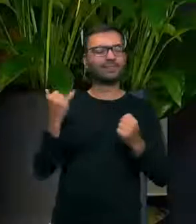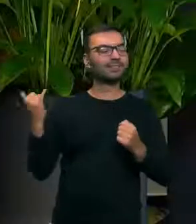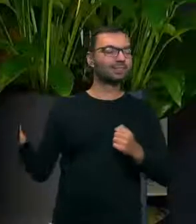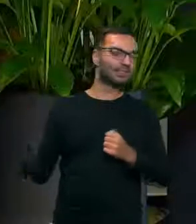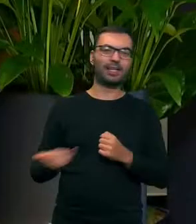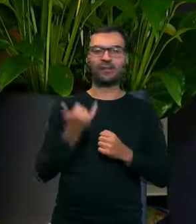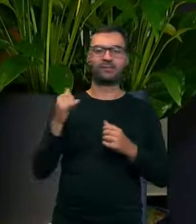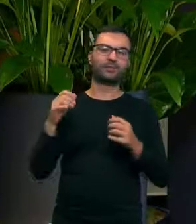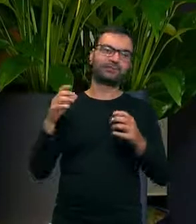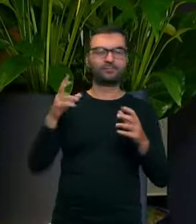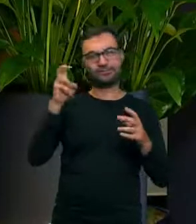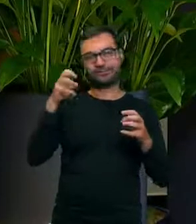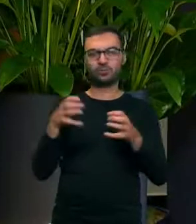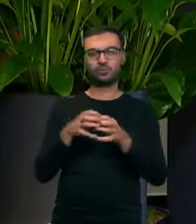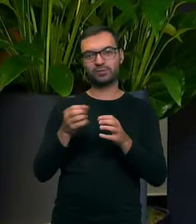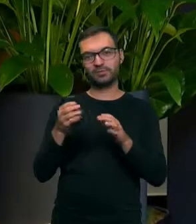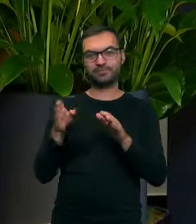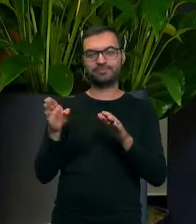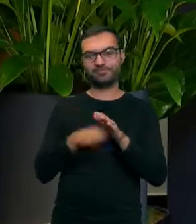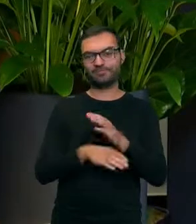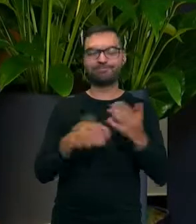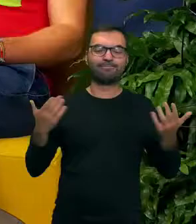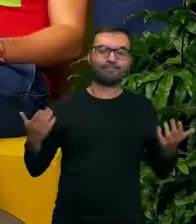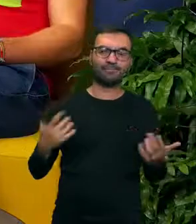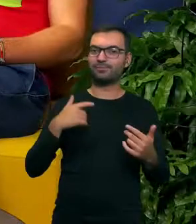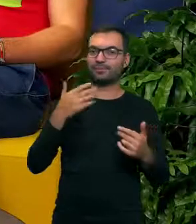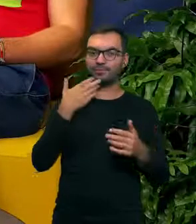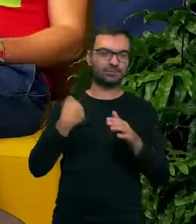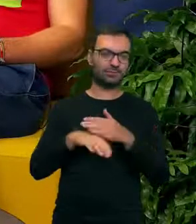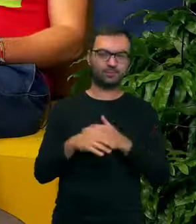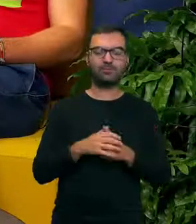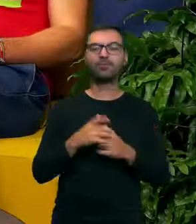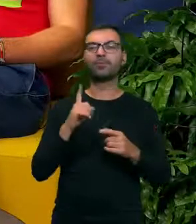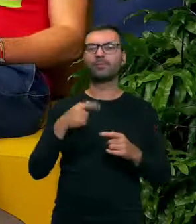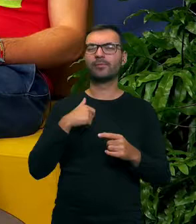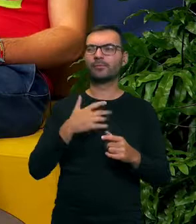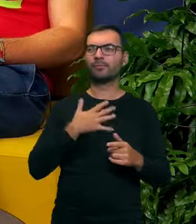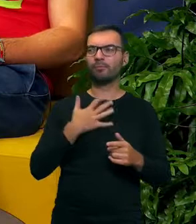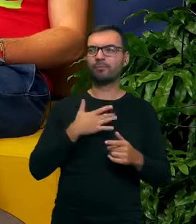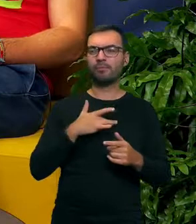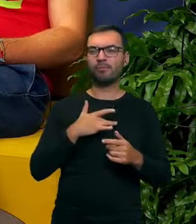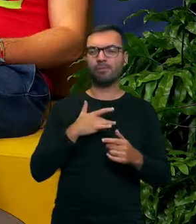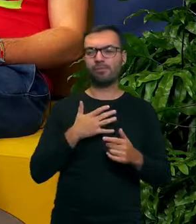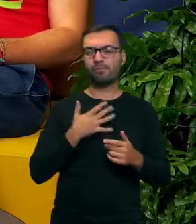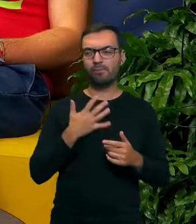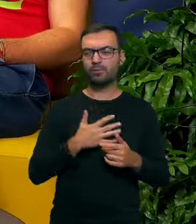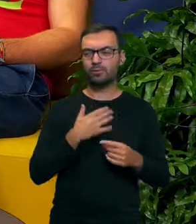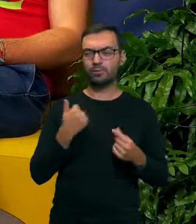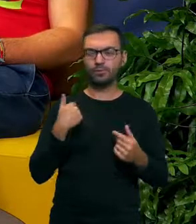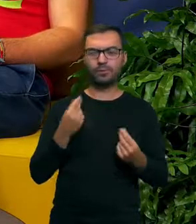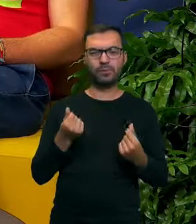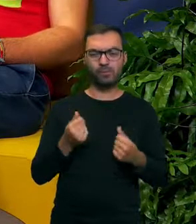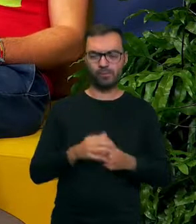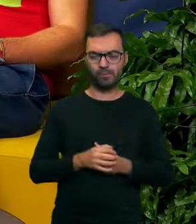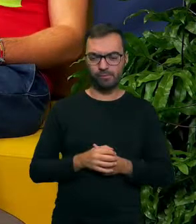trochę jakby odpada i to było gdzieś tam w to wszystko wkalkulowane. Natomiast ja miałem poczucie, że